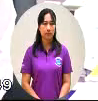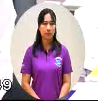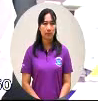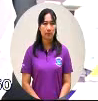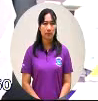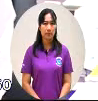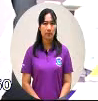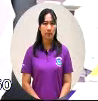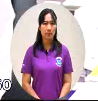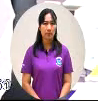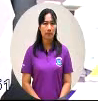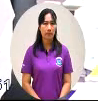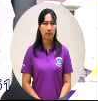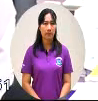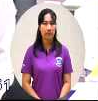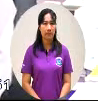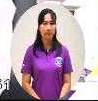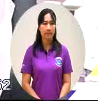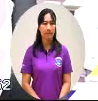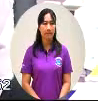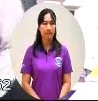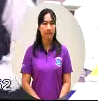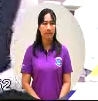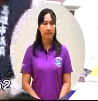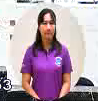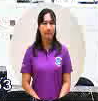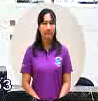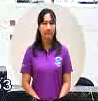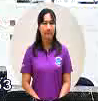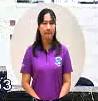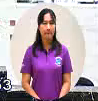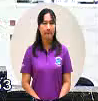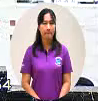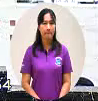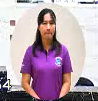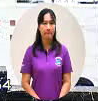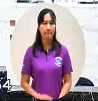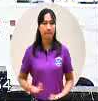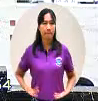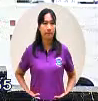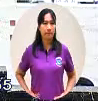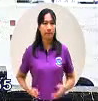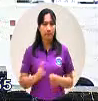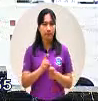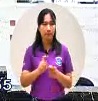好了哈，休息十分钟。